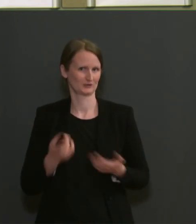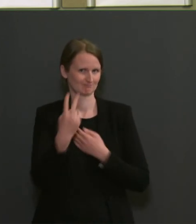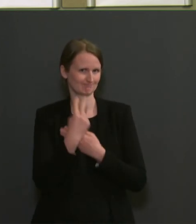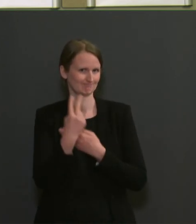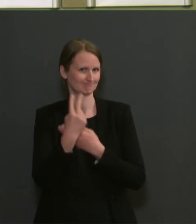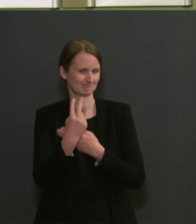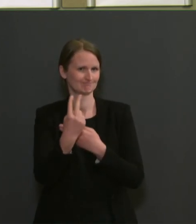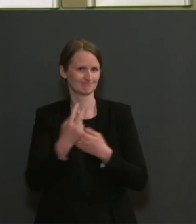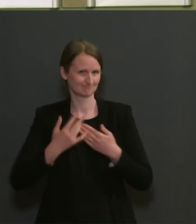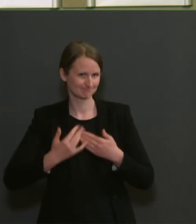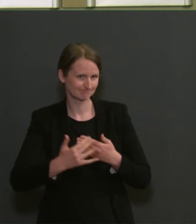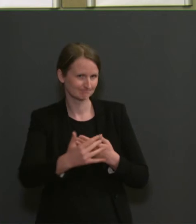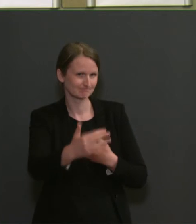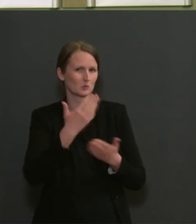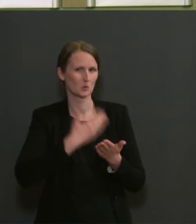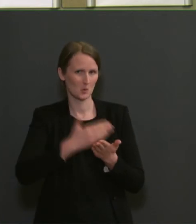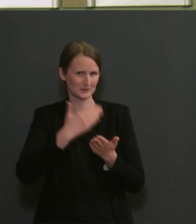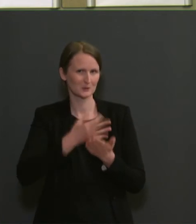les semaines à venir.